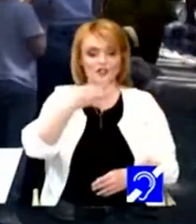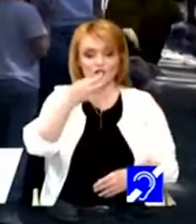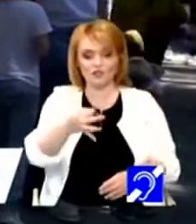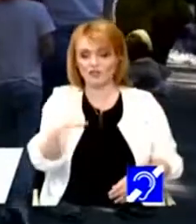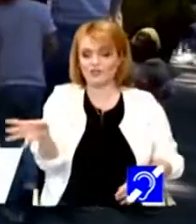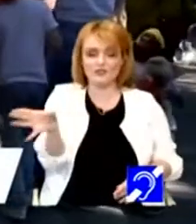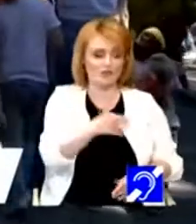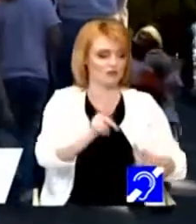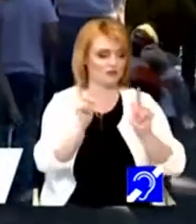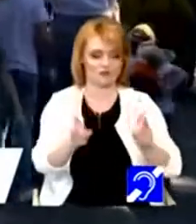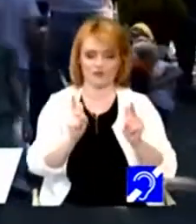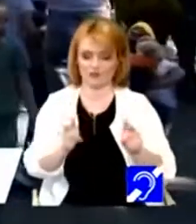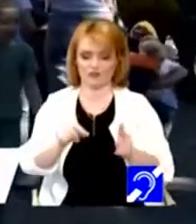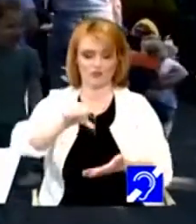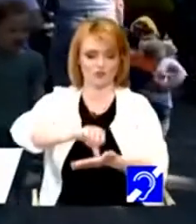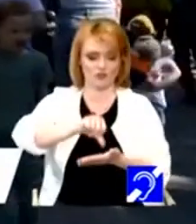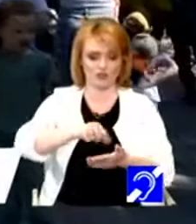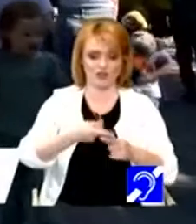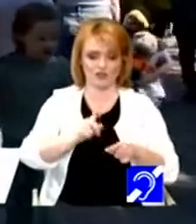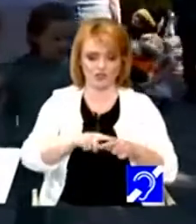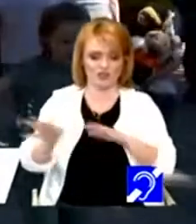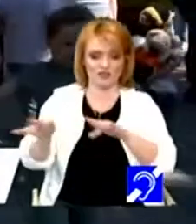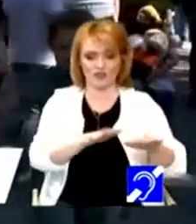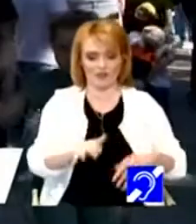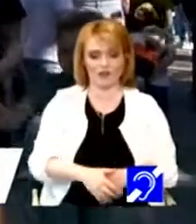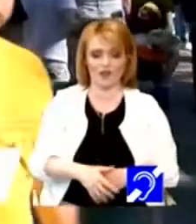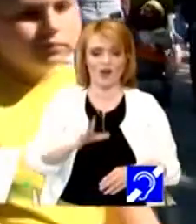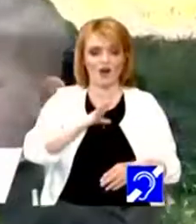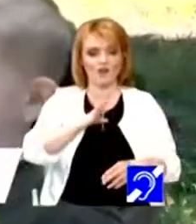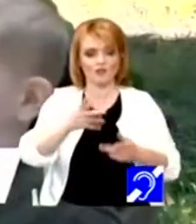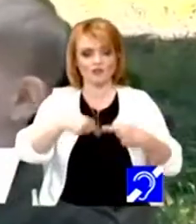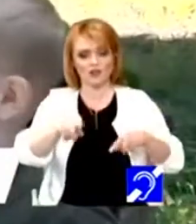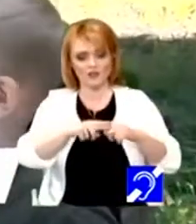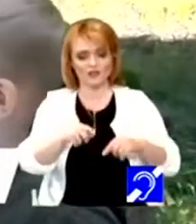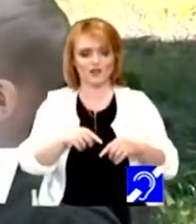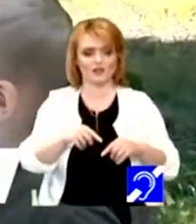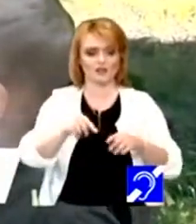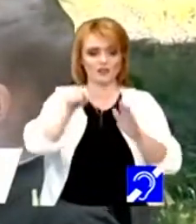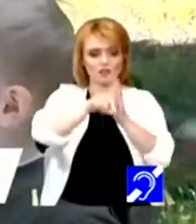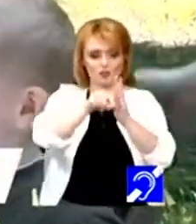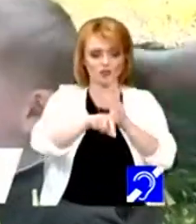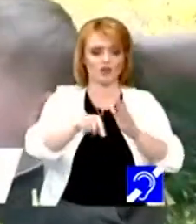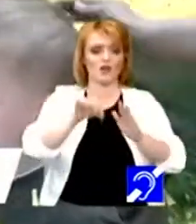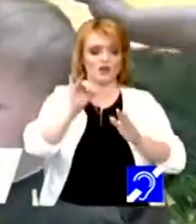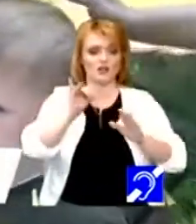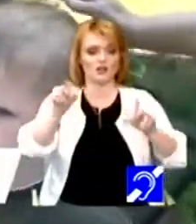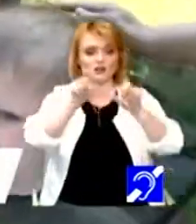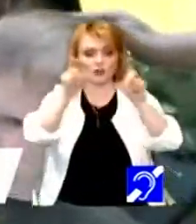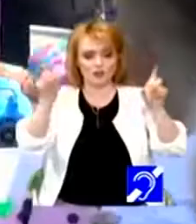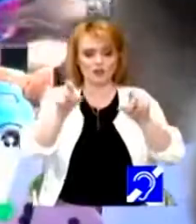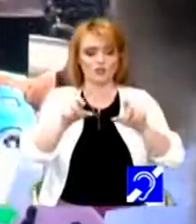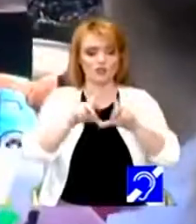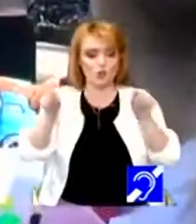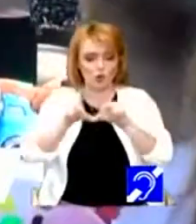s-a solidarizat, au fost organizate târguri de caritate și în instituțiile de învățământ și în grădiniță. Suntem foarte bucuroși că le putem